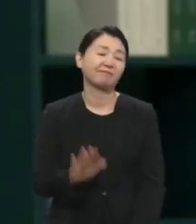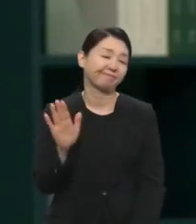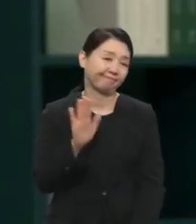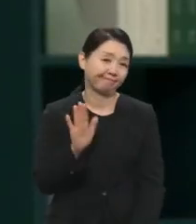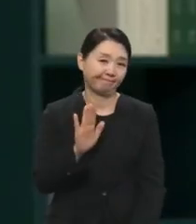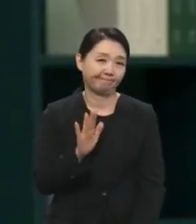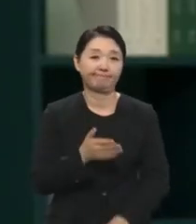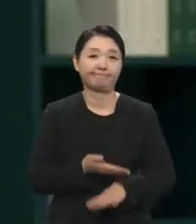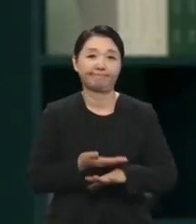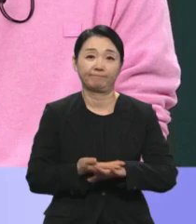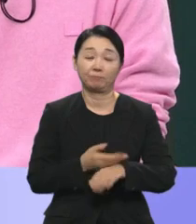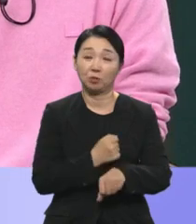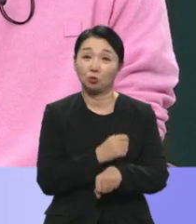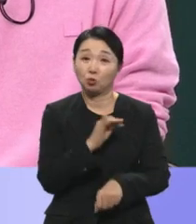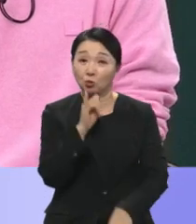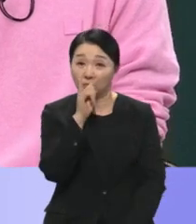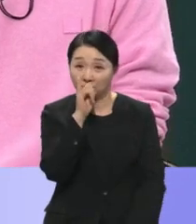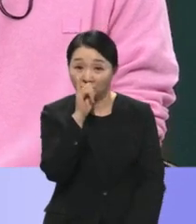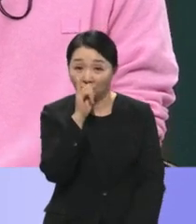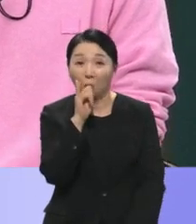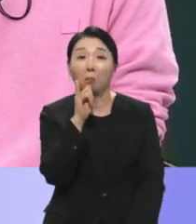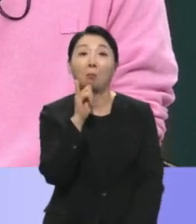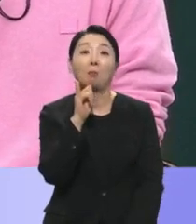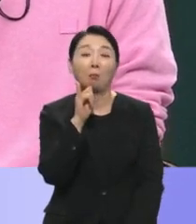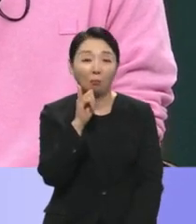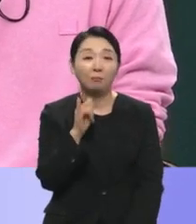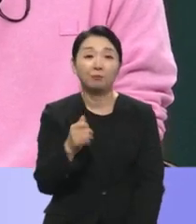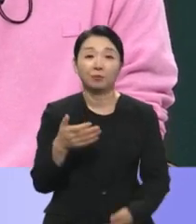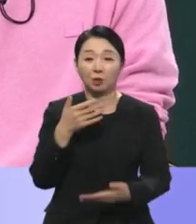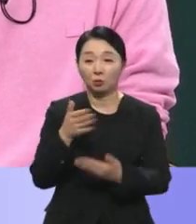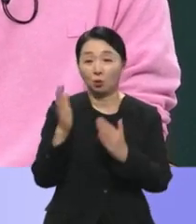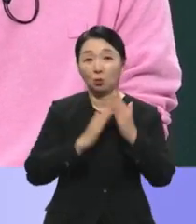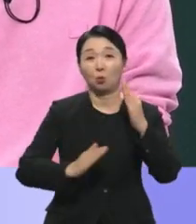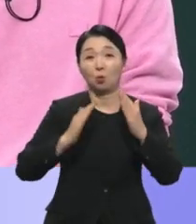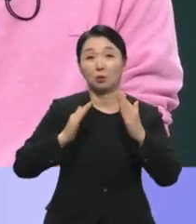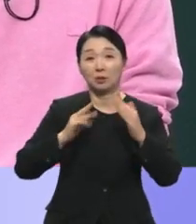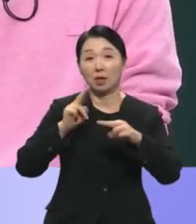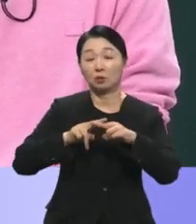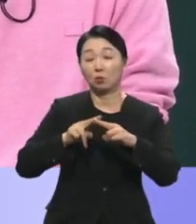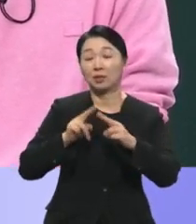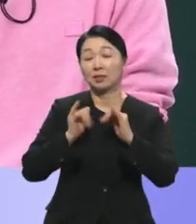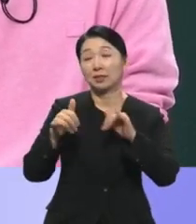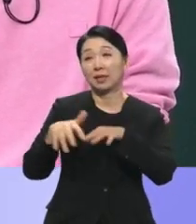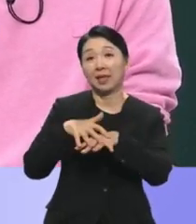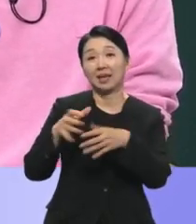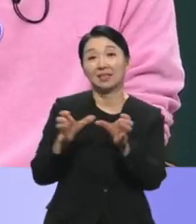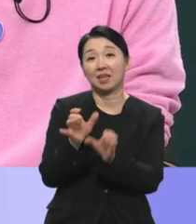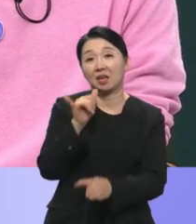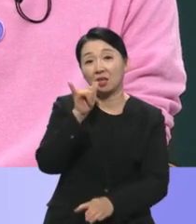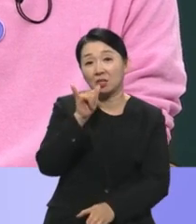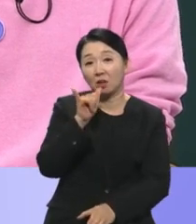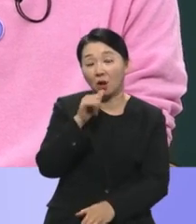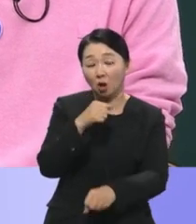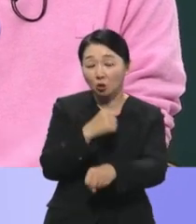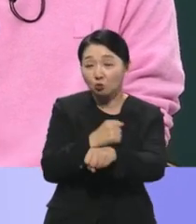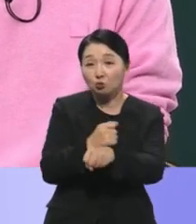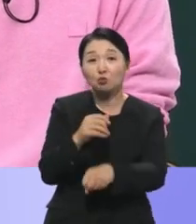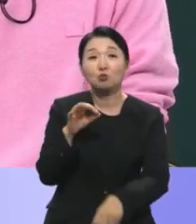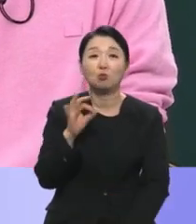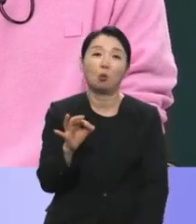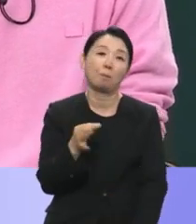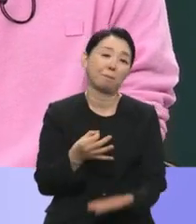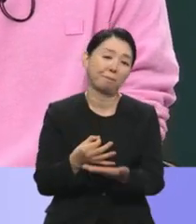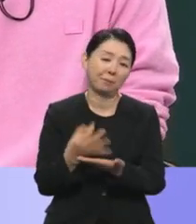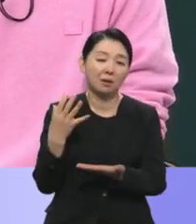아니더라고요 수수료가 있어요 도로공사 퇴직자 단체가 있는데 여기서 받아가는 수수료가 너무